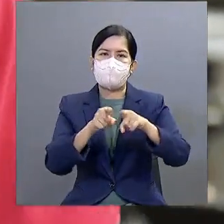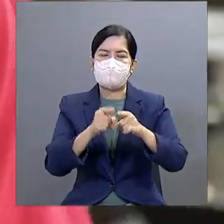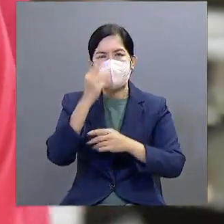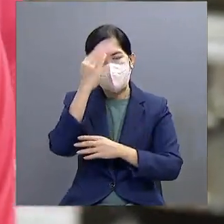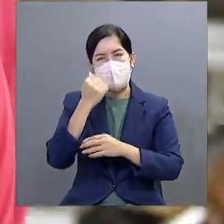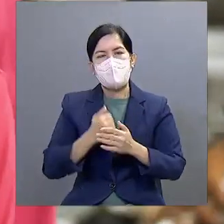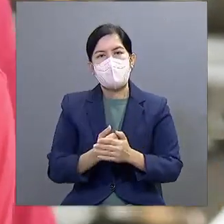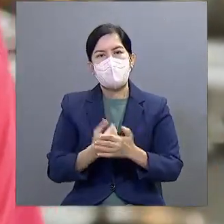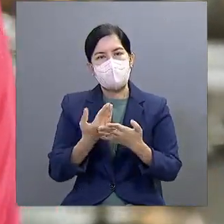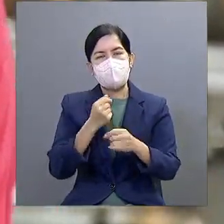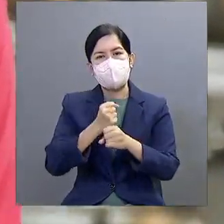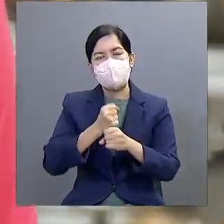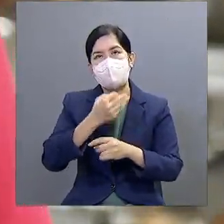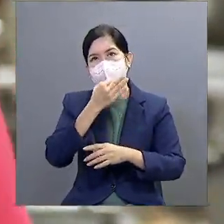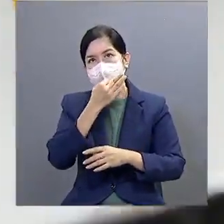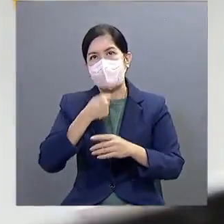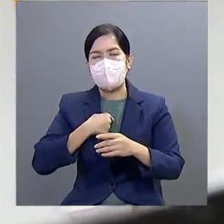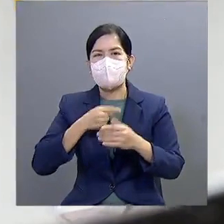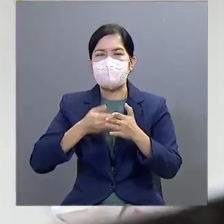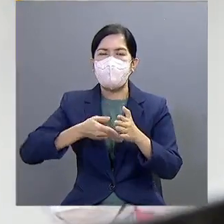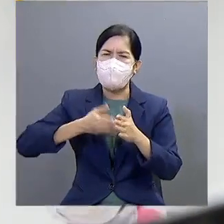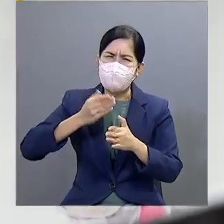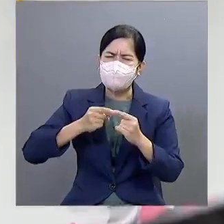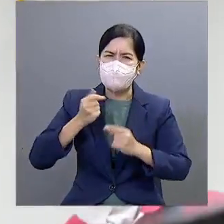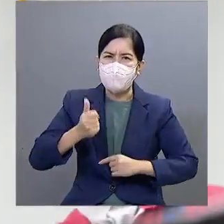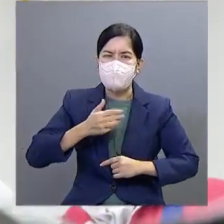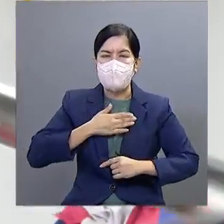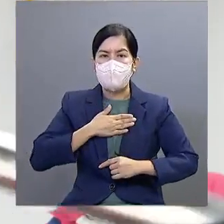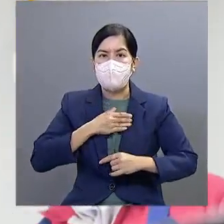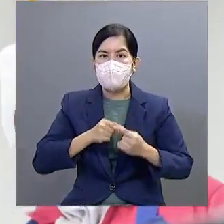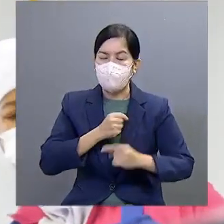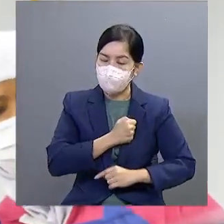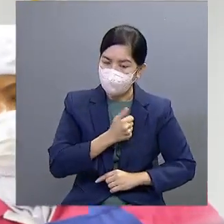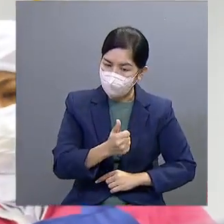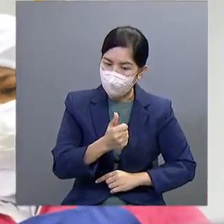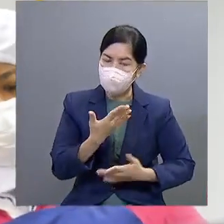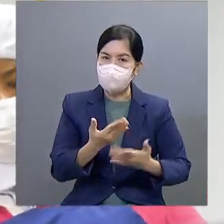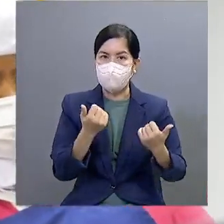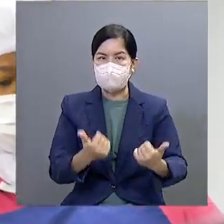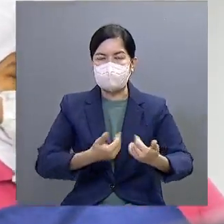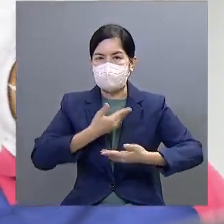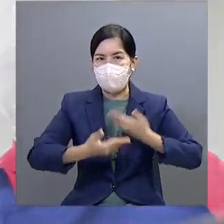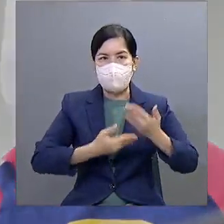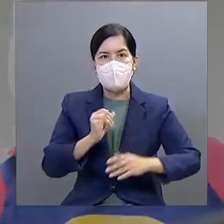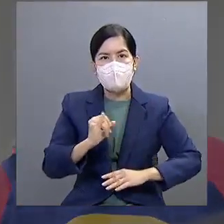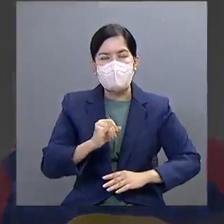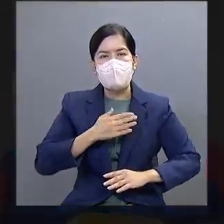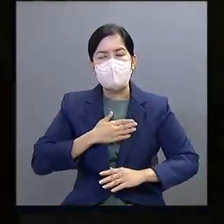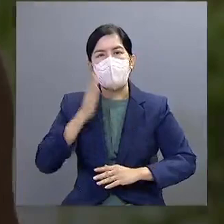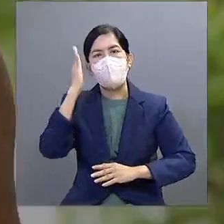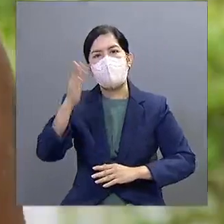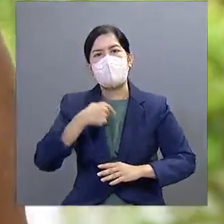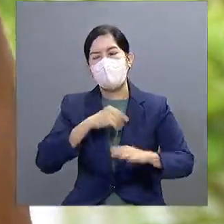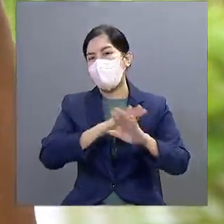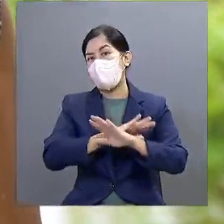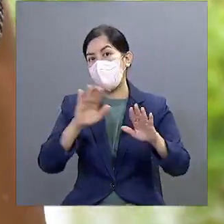มันจะผ่านมันไปได้ไหมล่ะเธอจะสู้มันไหวไหมวันนี้ขายไม่ดีเธอโอ้ยพรุ่งนี้กูไม่ขายแล้วเธอทำอย่างนั้นไหมป้า